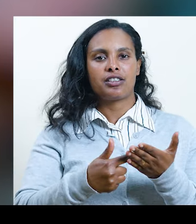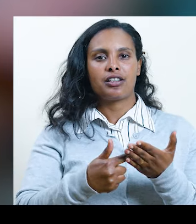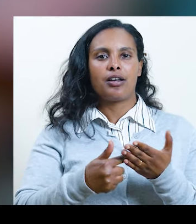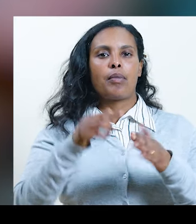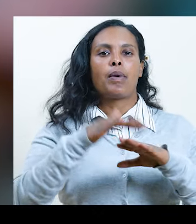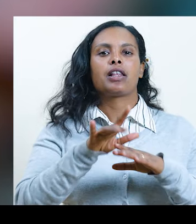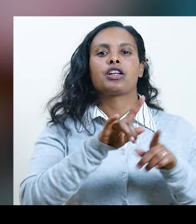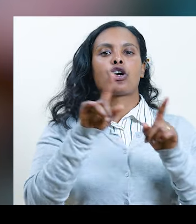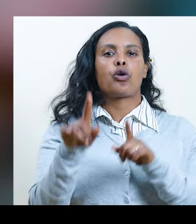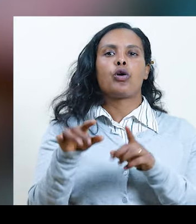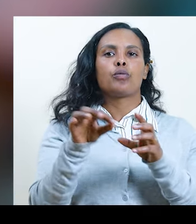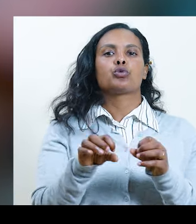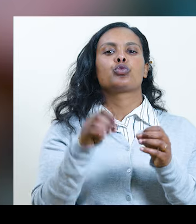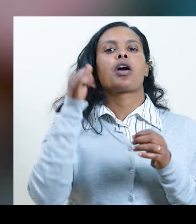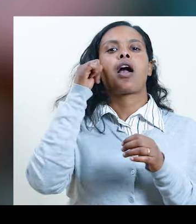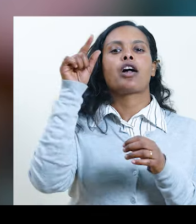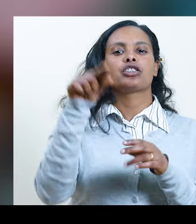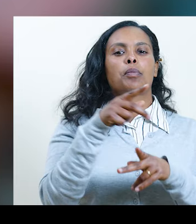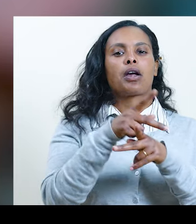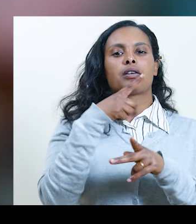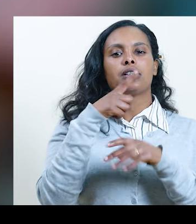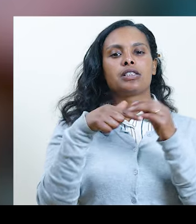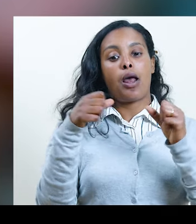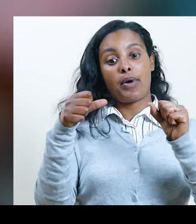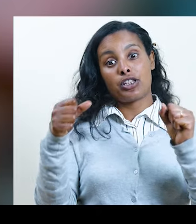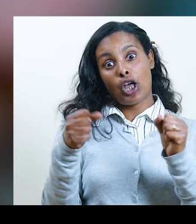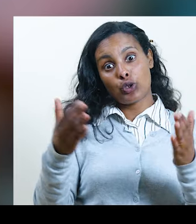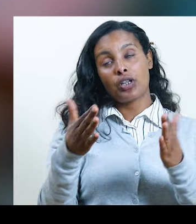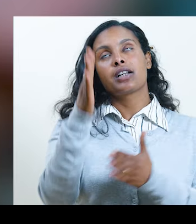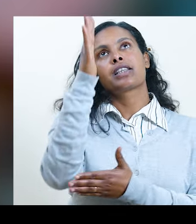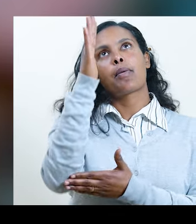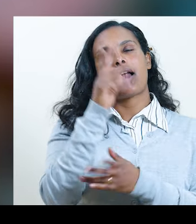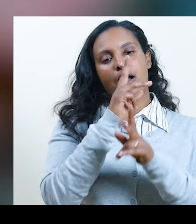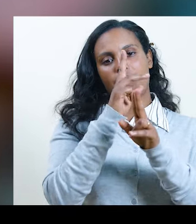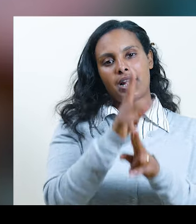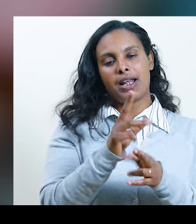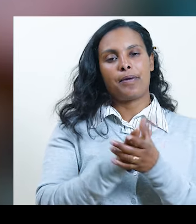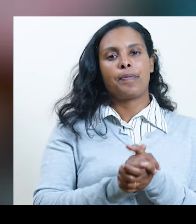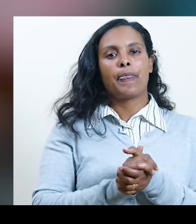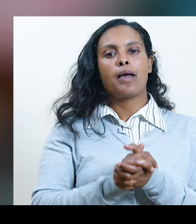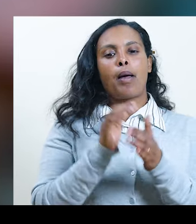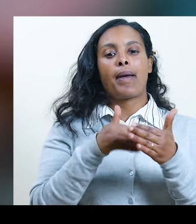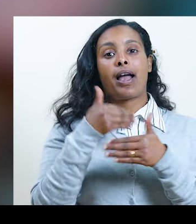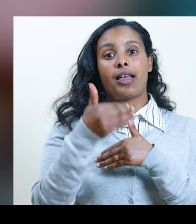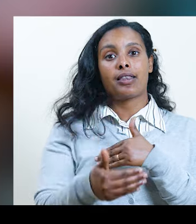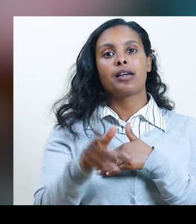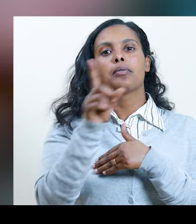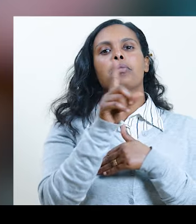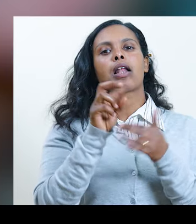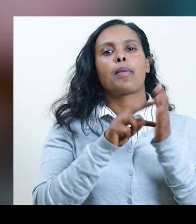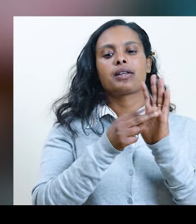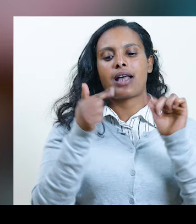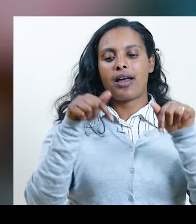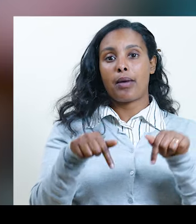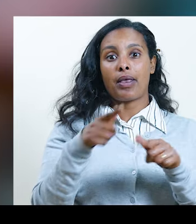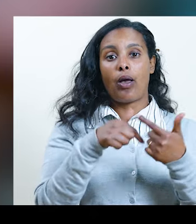ከዚህ በበለጠ ደግሞ ብዙ ካንቺን ተጠብቃለን ብላችሁ ስለአበረታችሁኝ እግዚአብሔር ያክብርልኝ በመቀጠል ምን